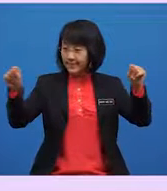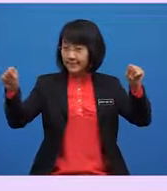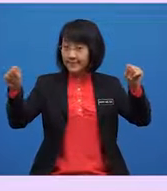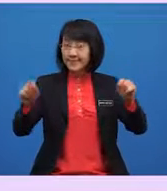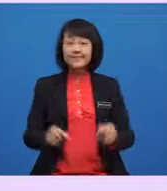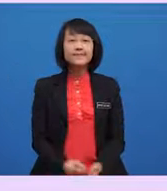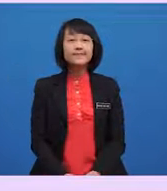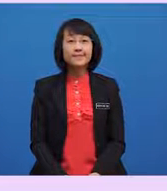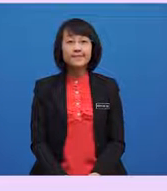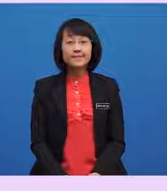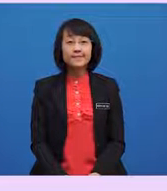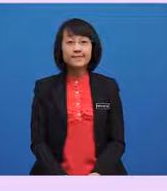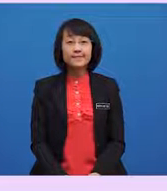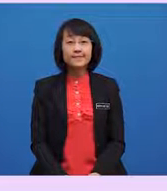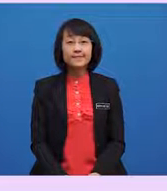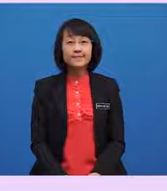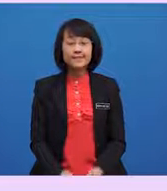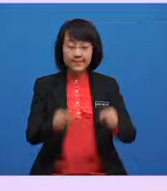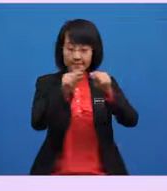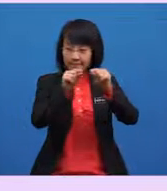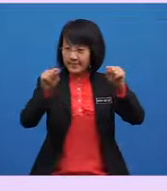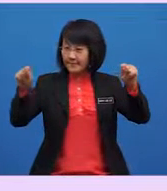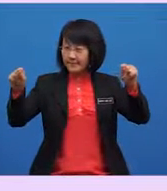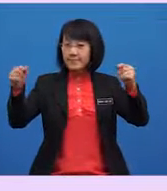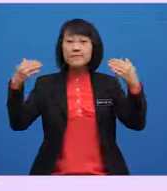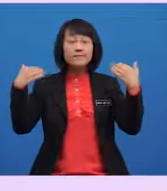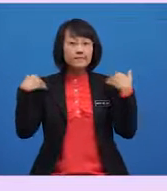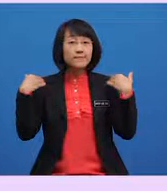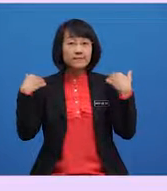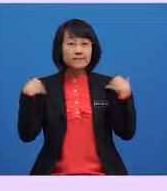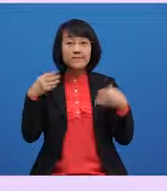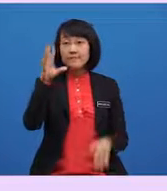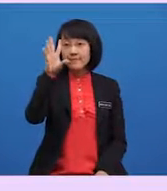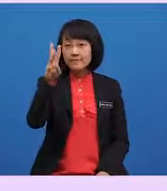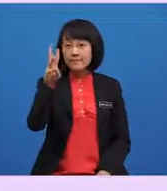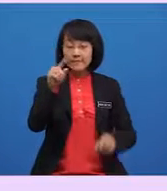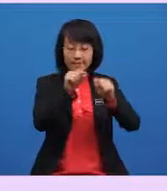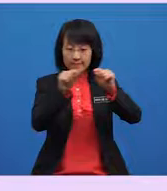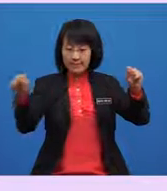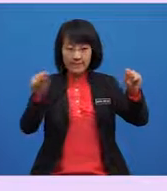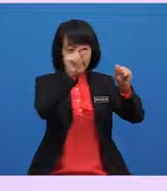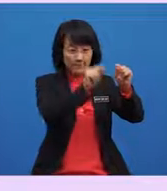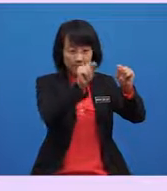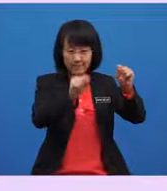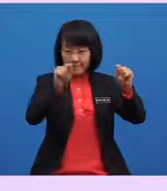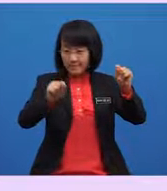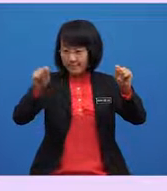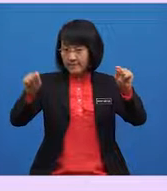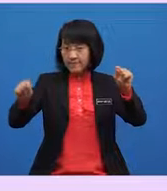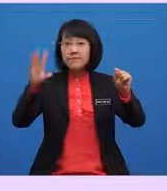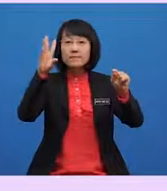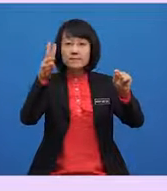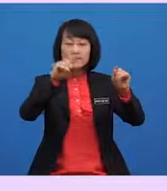nombor. Garis nombor itu mempunyai 6 senggatan. Bermula